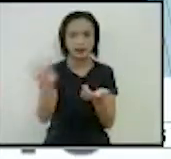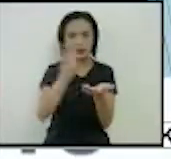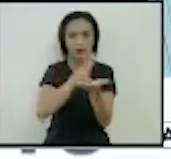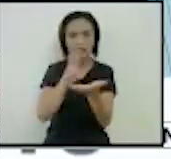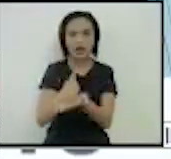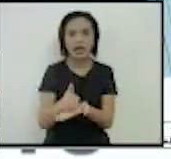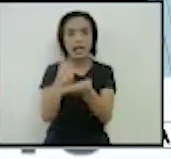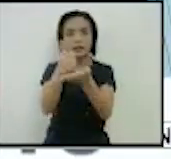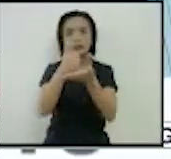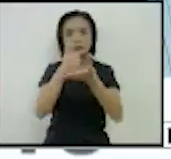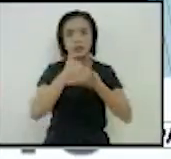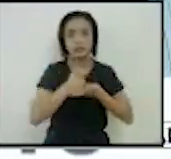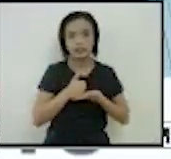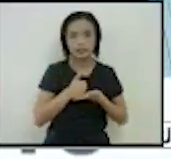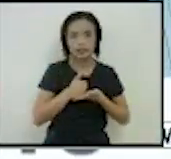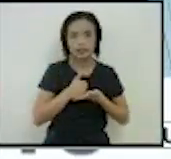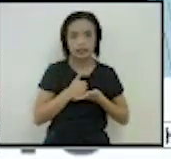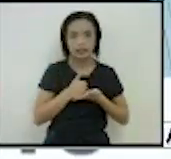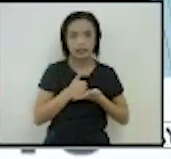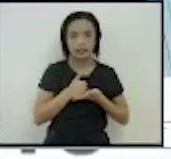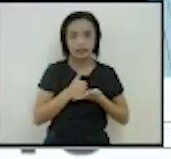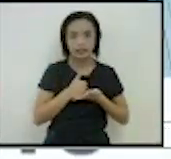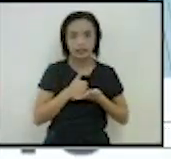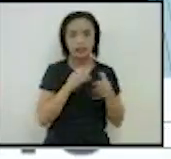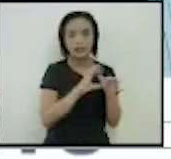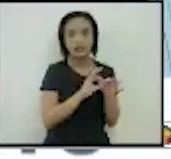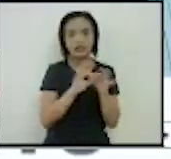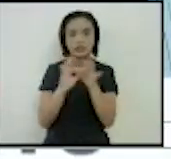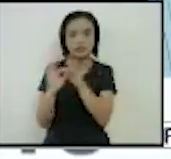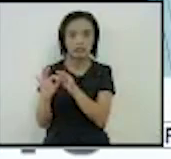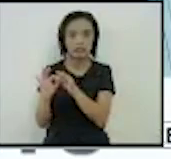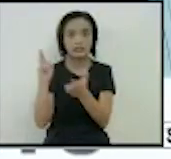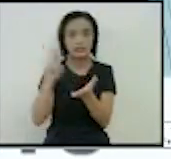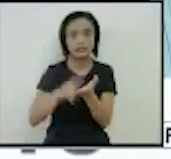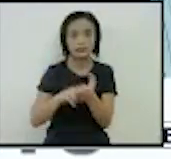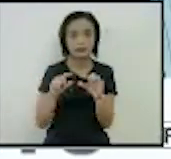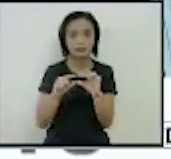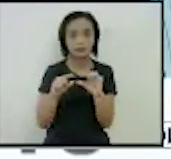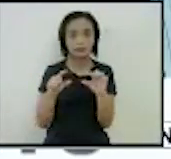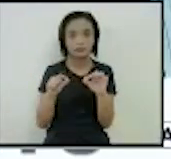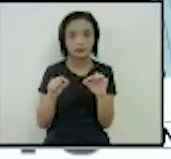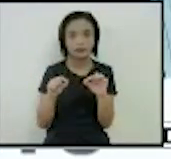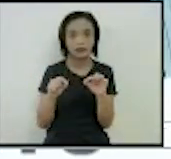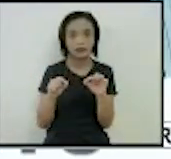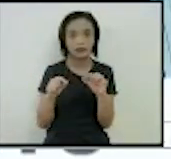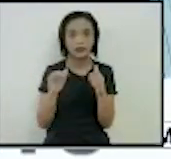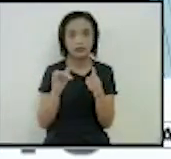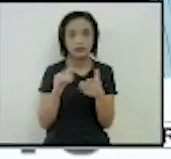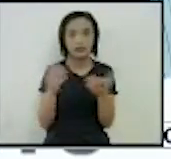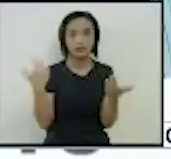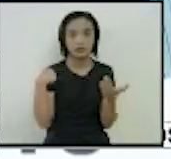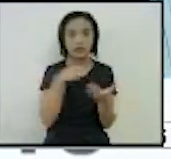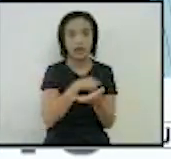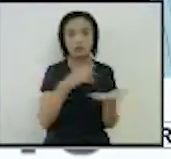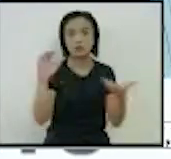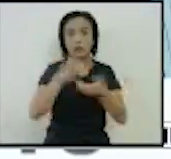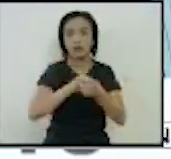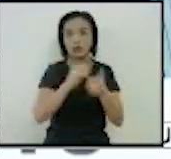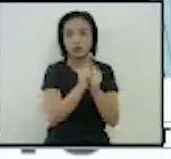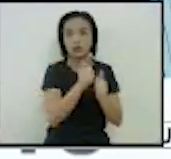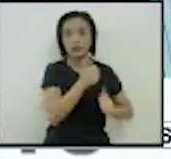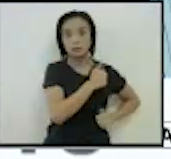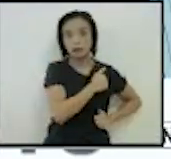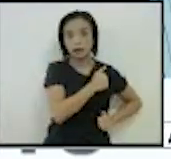information dissemination related to SIM registration. We're also partnering with AFP, Armed Forces of the